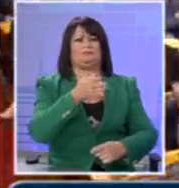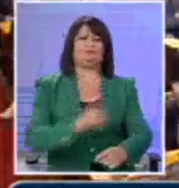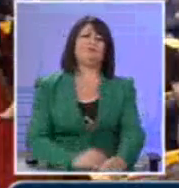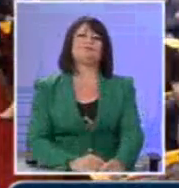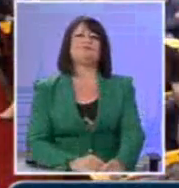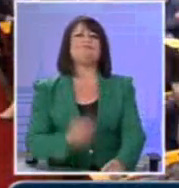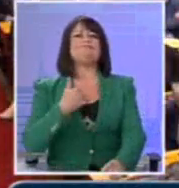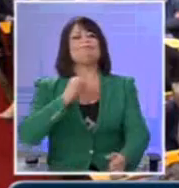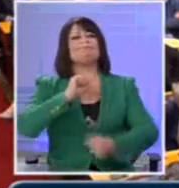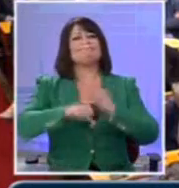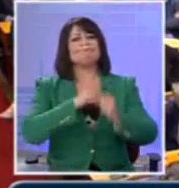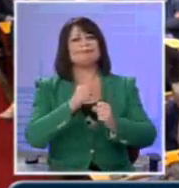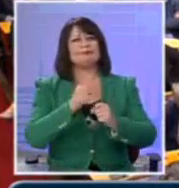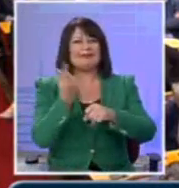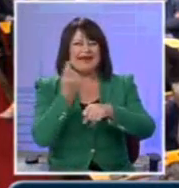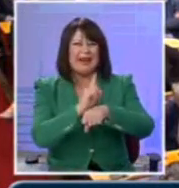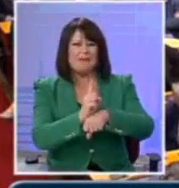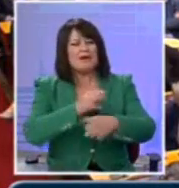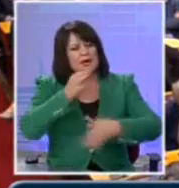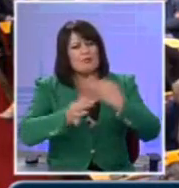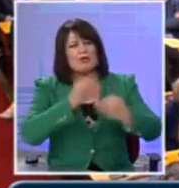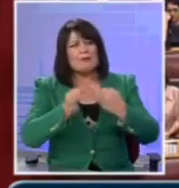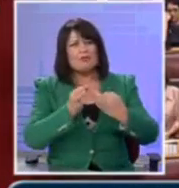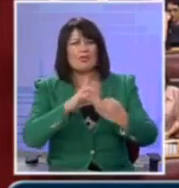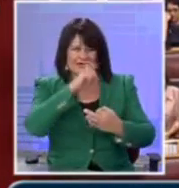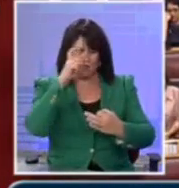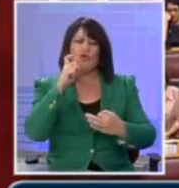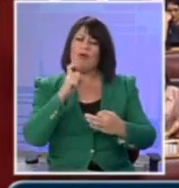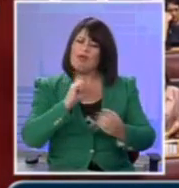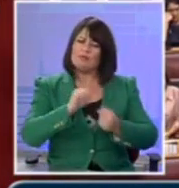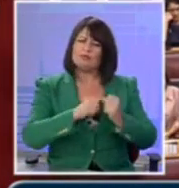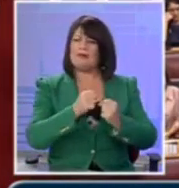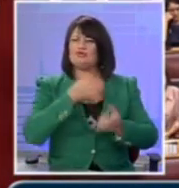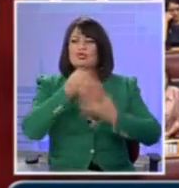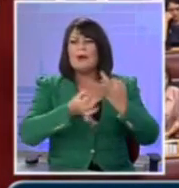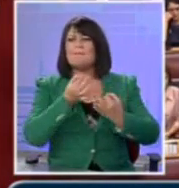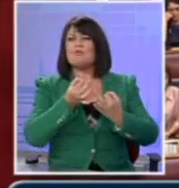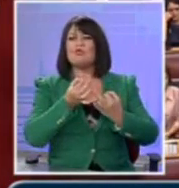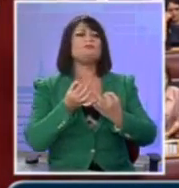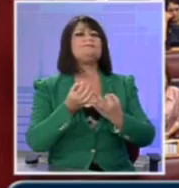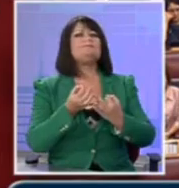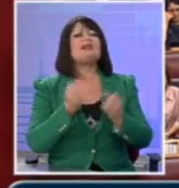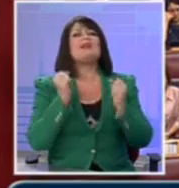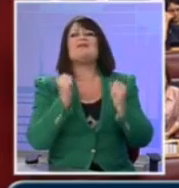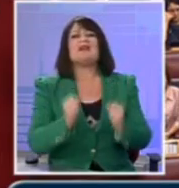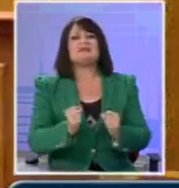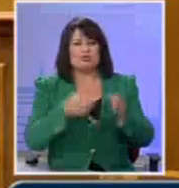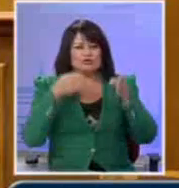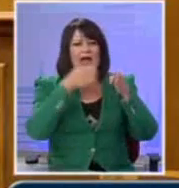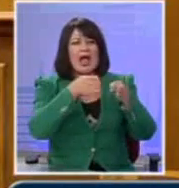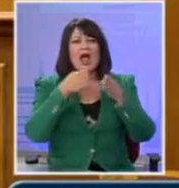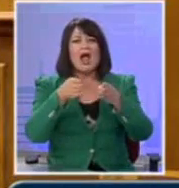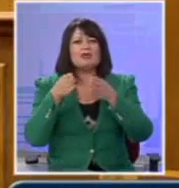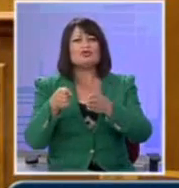Θα προσπαθήσω να περιγράψω στα επόμενα λίγα λεπτά, όσο δύσκολο και αν είναι αυτό, τους κύριους άξονες της